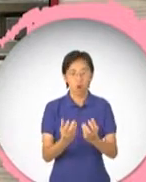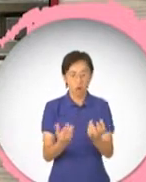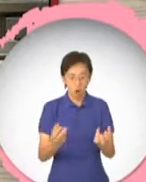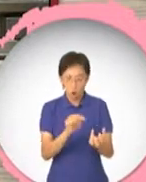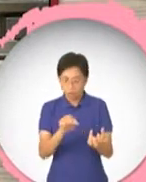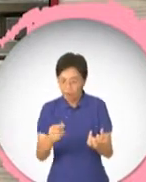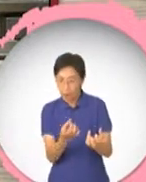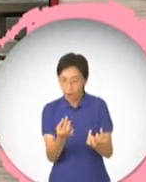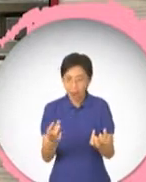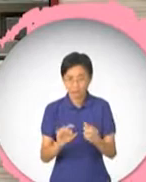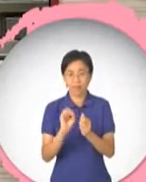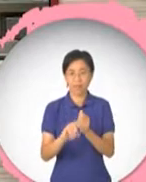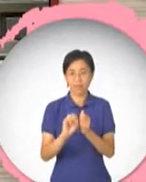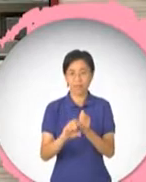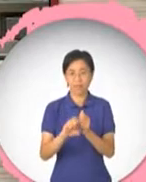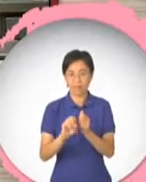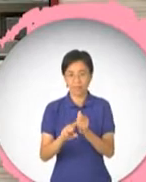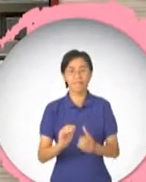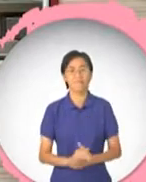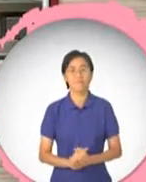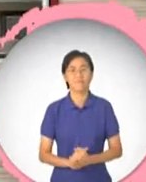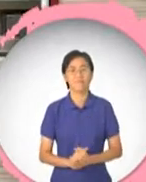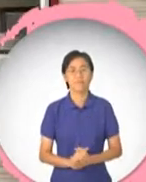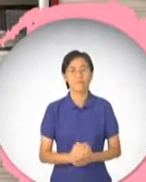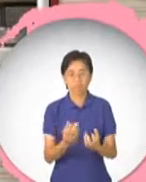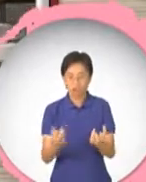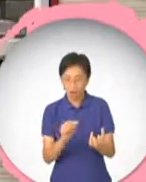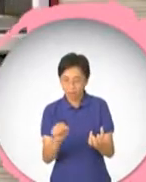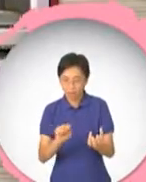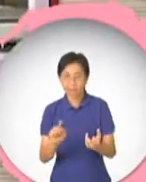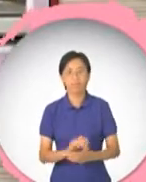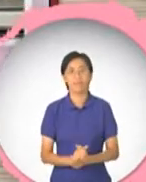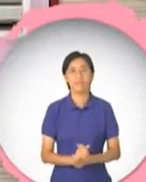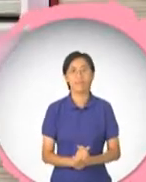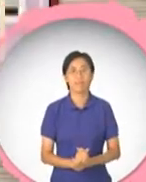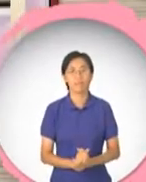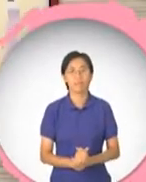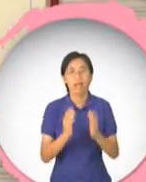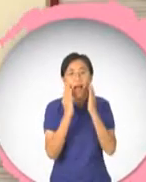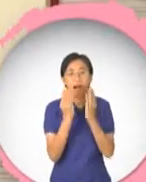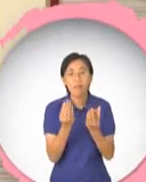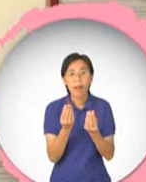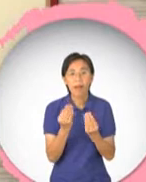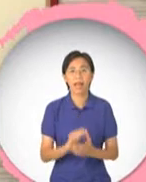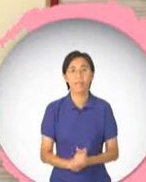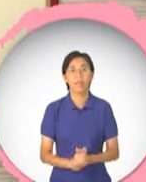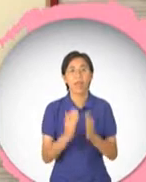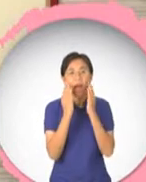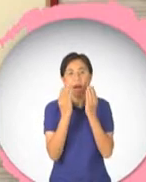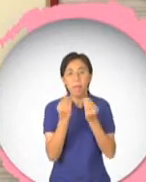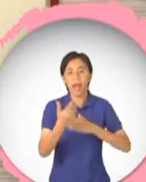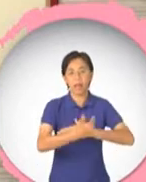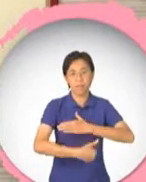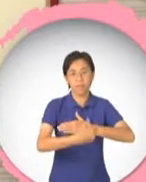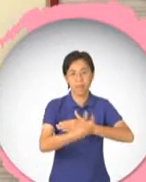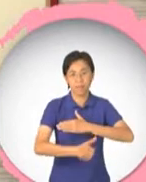การทำโดนัทไส้กรอกกันดีกว่านะครับเริ่มจากตรงไหนก่อน โดนัทไส้กรอกประกอบไปด้วยแป้งนะคะใช้แป้งขนมปังค่ะนะคะ